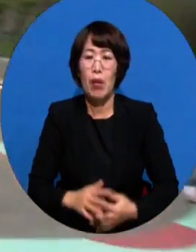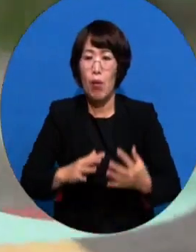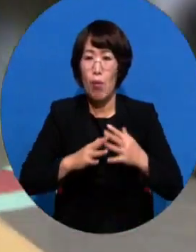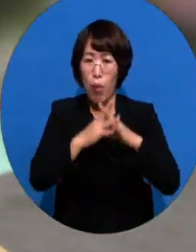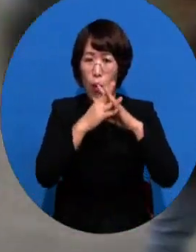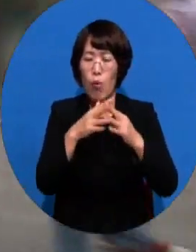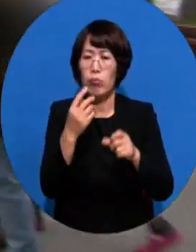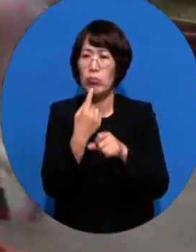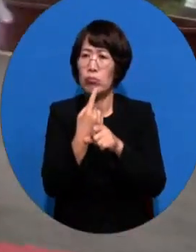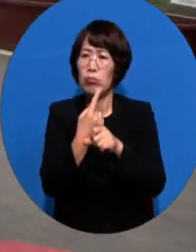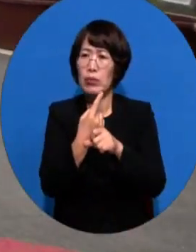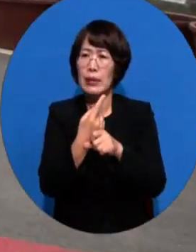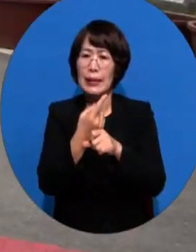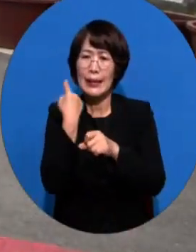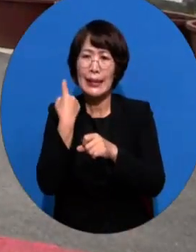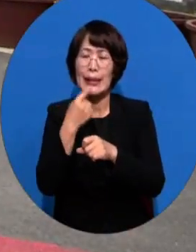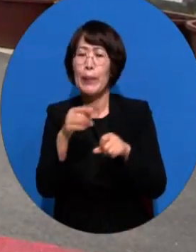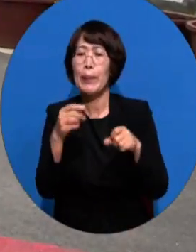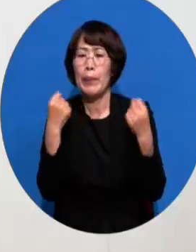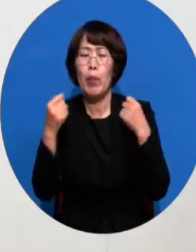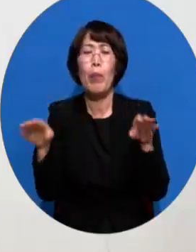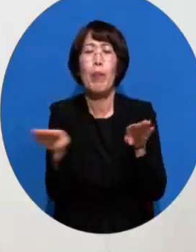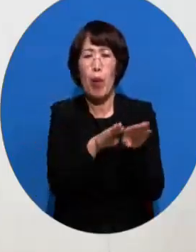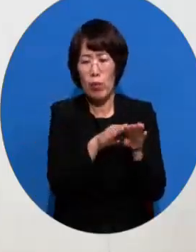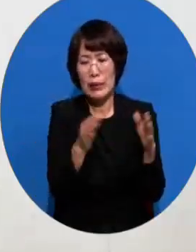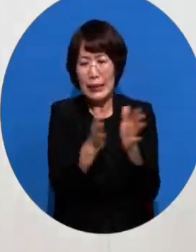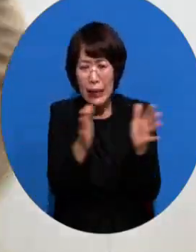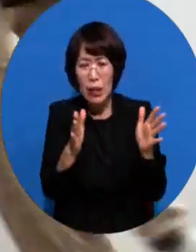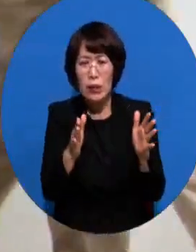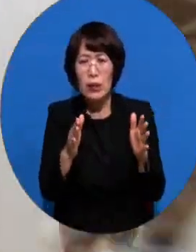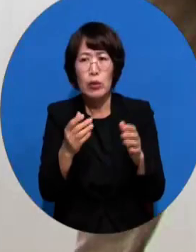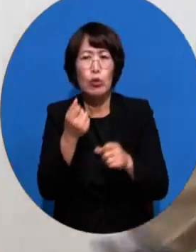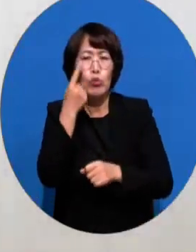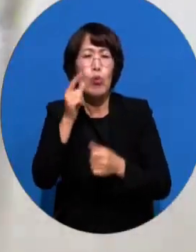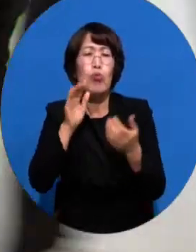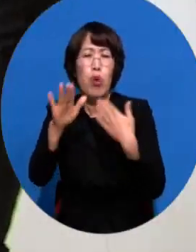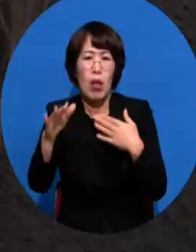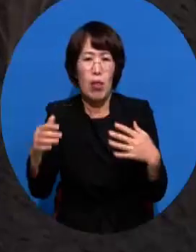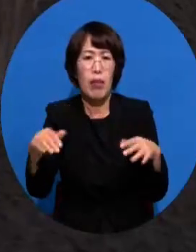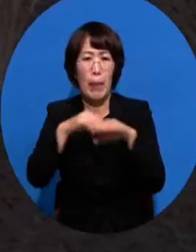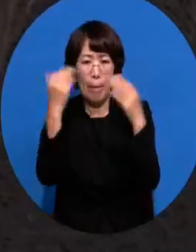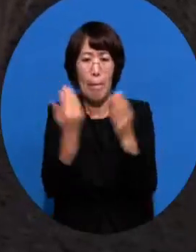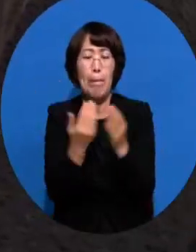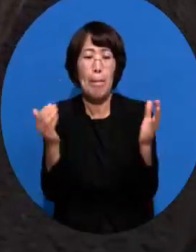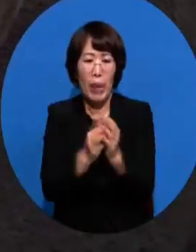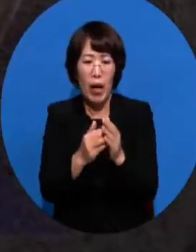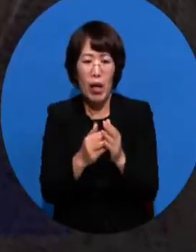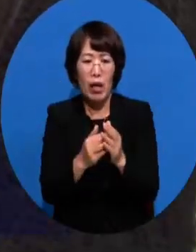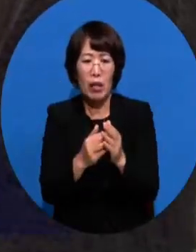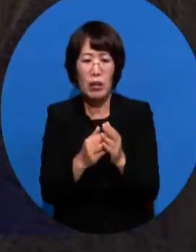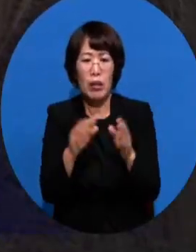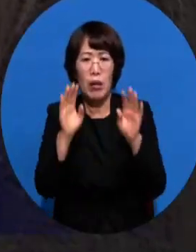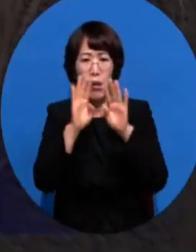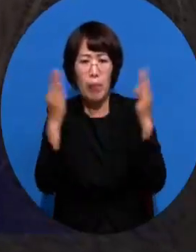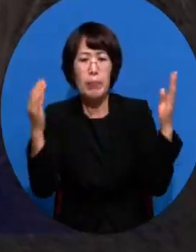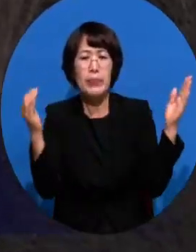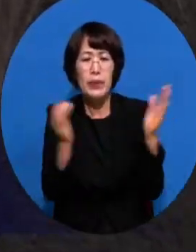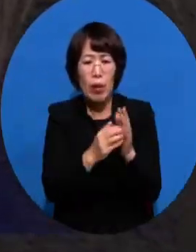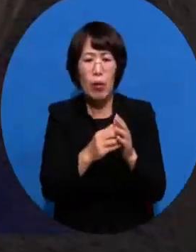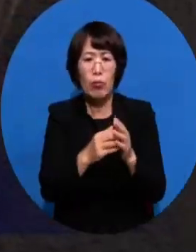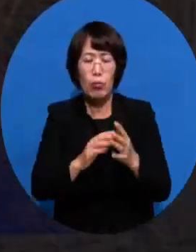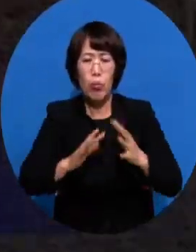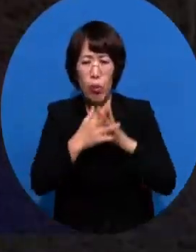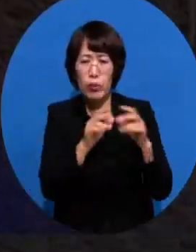공사는 지난해 겨울방학부터 시작됐지만 끝내려면 적어도 반년은 더 기다려야 합니다. 계약하고 나서도 이게 너무 길어지다